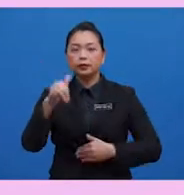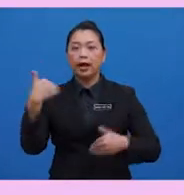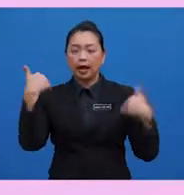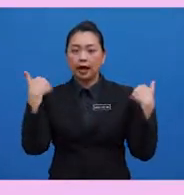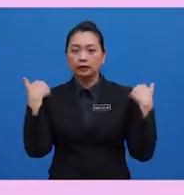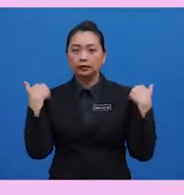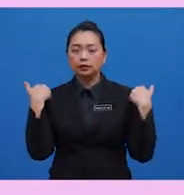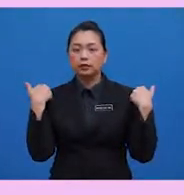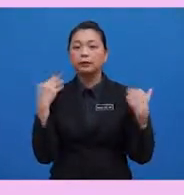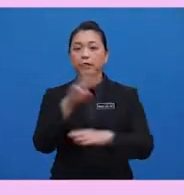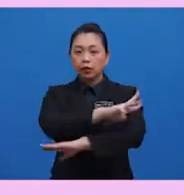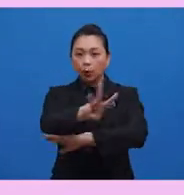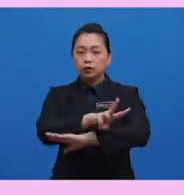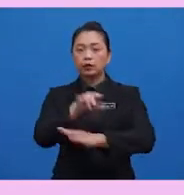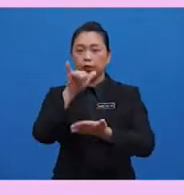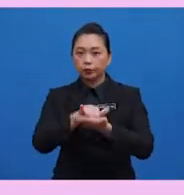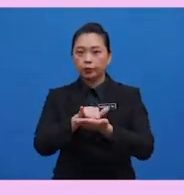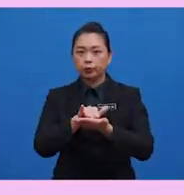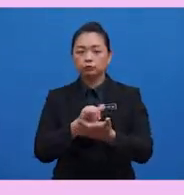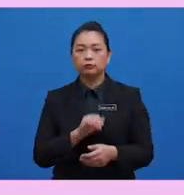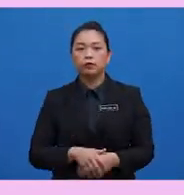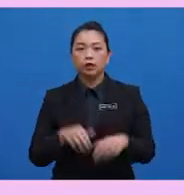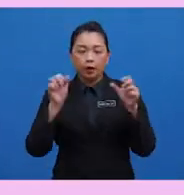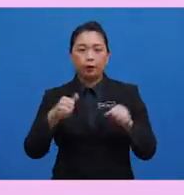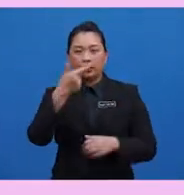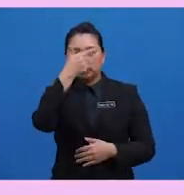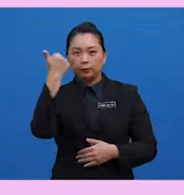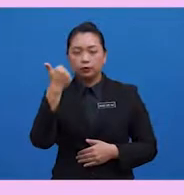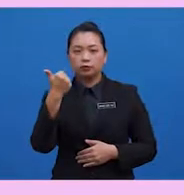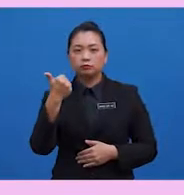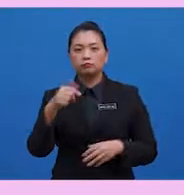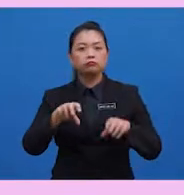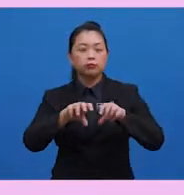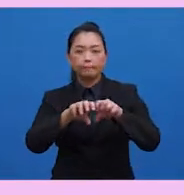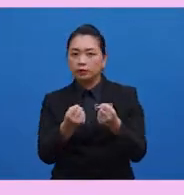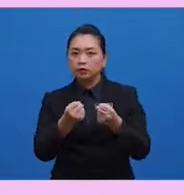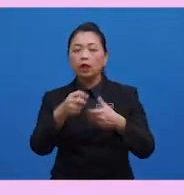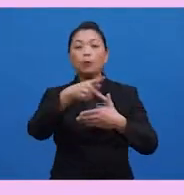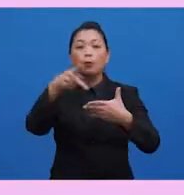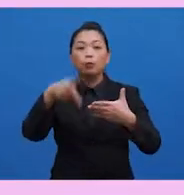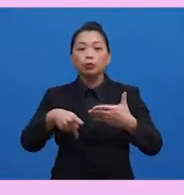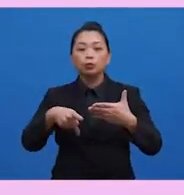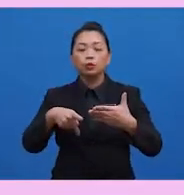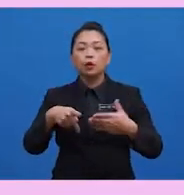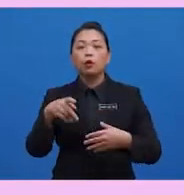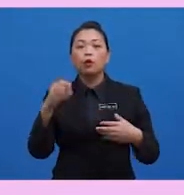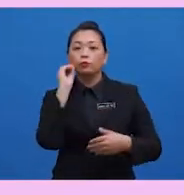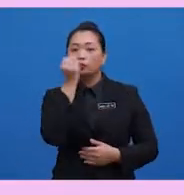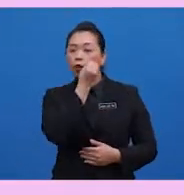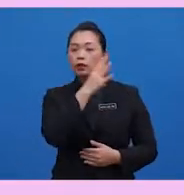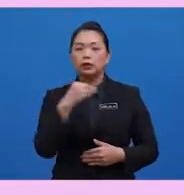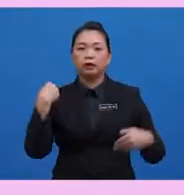dalam kawasan hutan tersebut yang boleh menyebabkan kepupusan spesies flora dan fauna yang